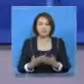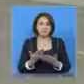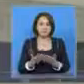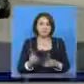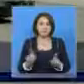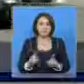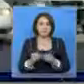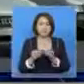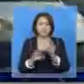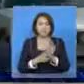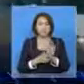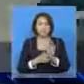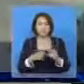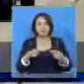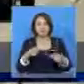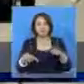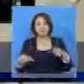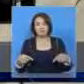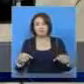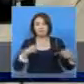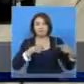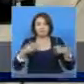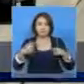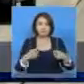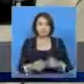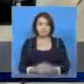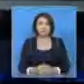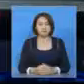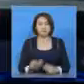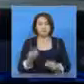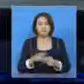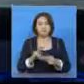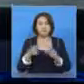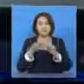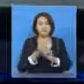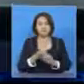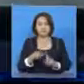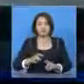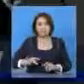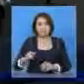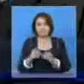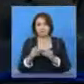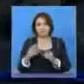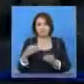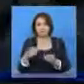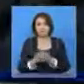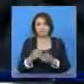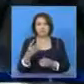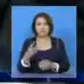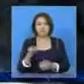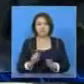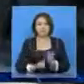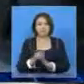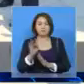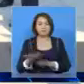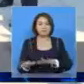чего в 18 из них получили различные телесные повреждения в этой среде на территории области с 12 по 14 мая стартовал